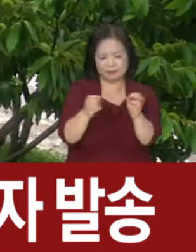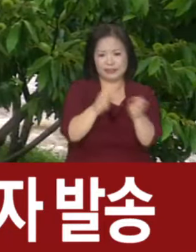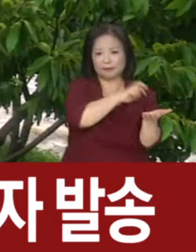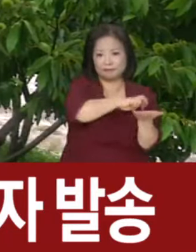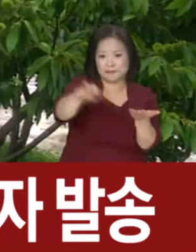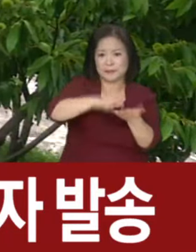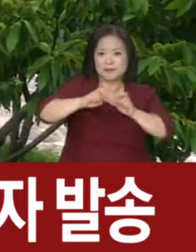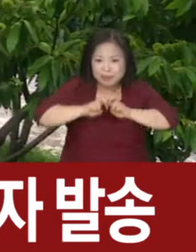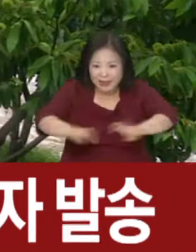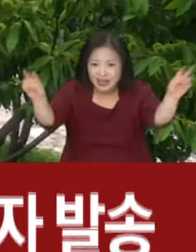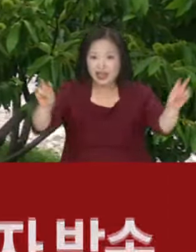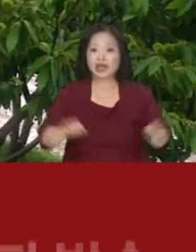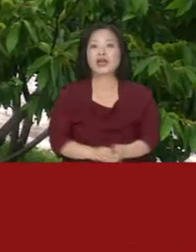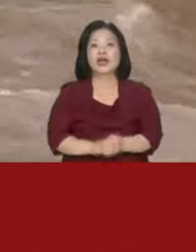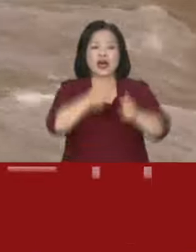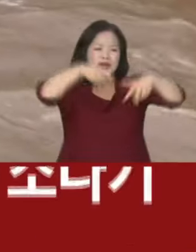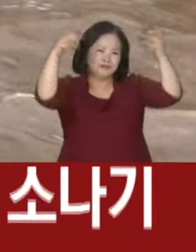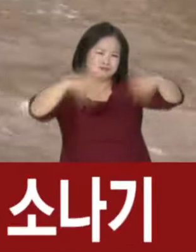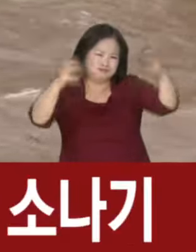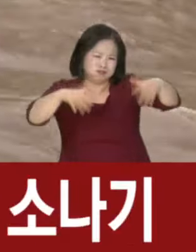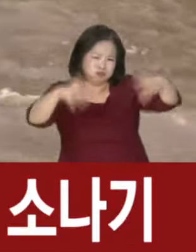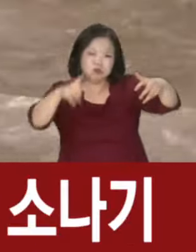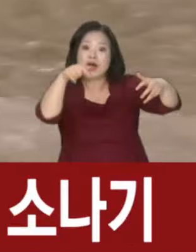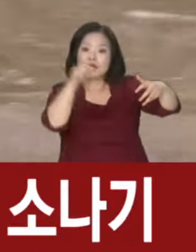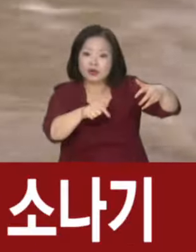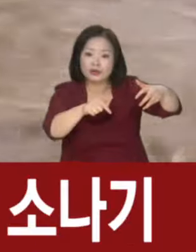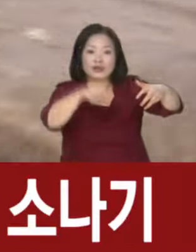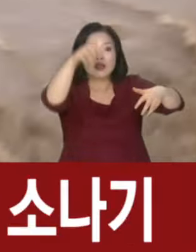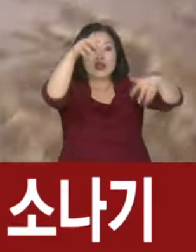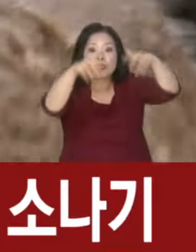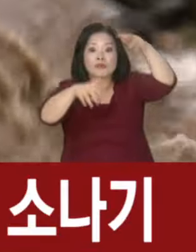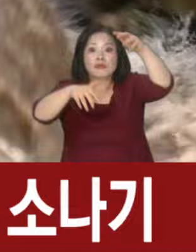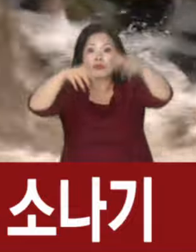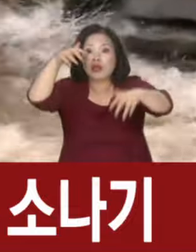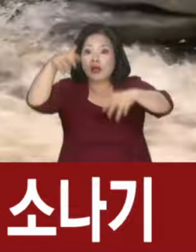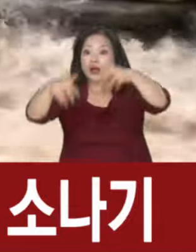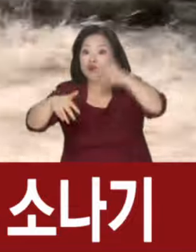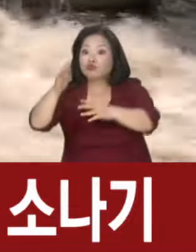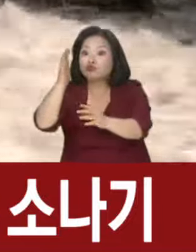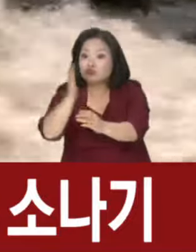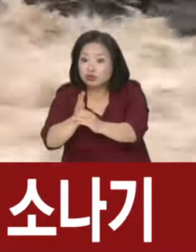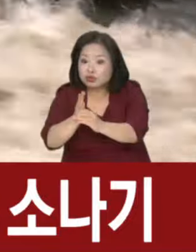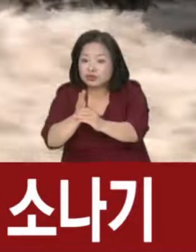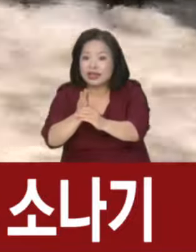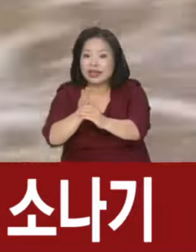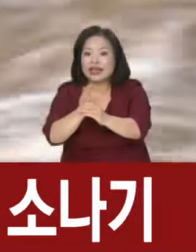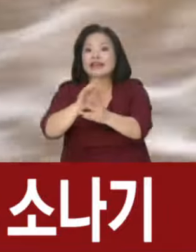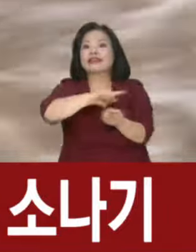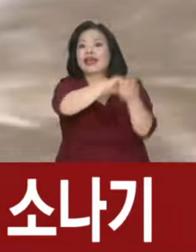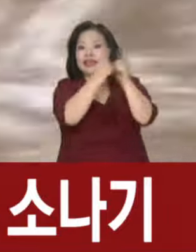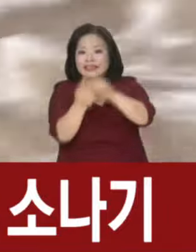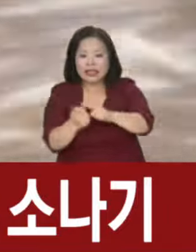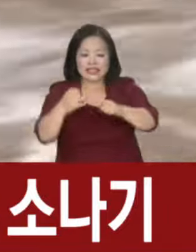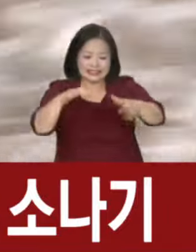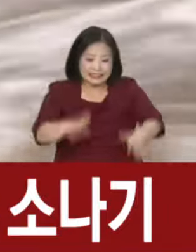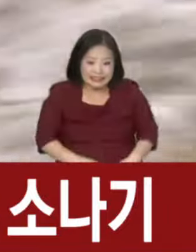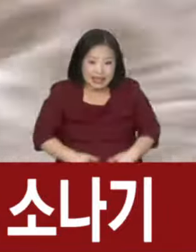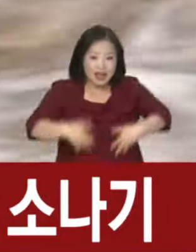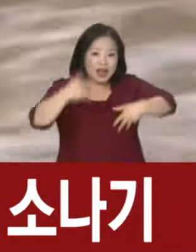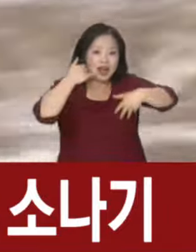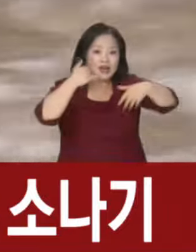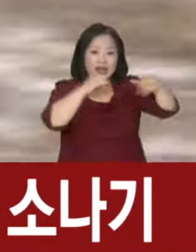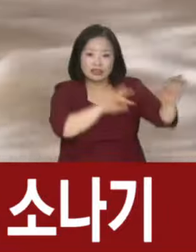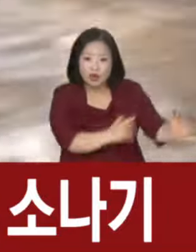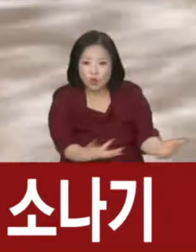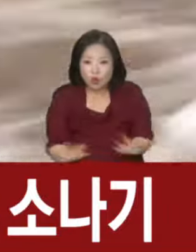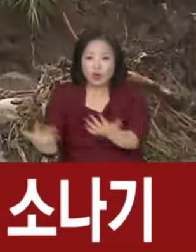발송됐습니다. 거센 장맛비의 기세는 잠시 잦아듭니다. 대신 뜨거운 지면 위로 찬 공기가 지나면서 내륙에